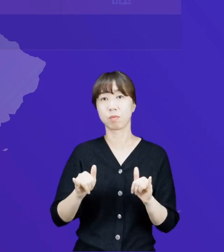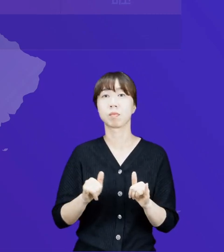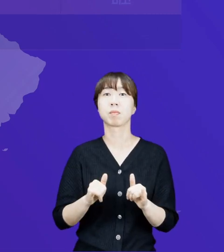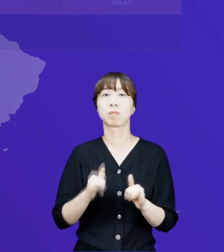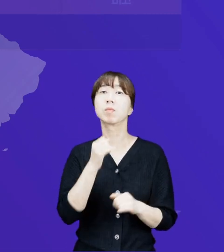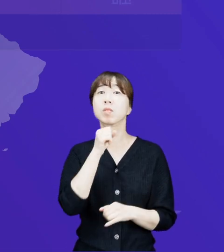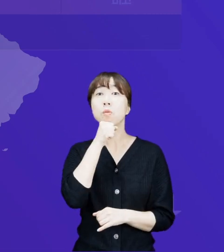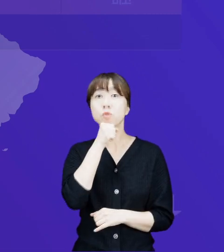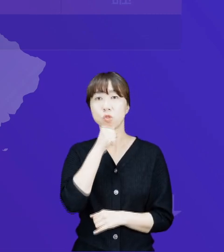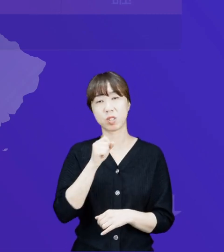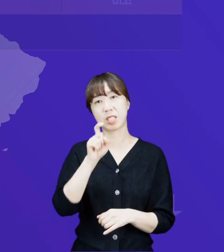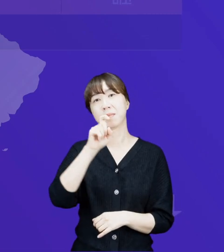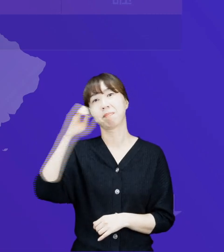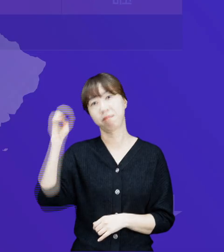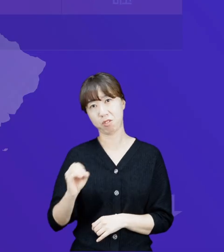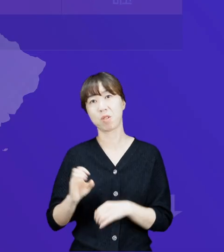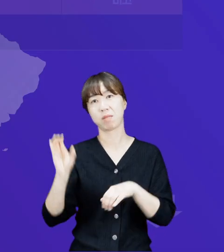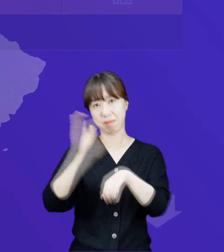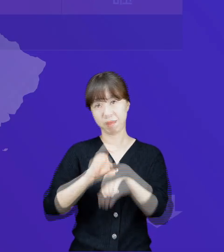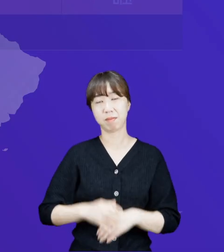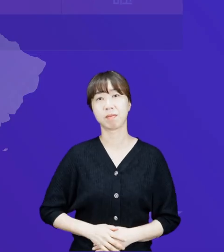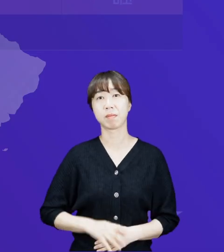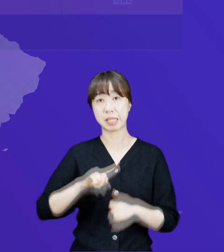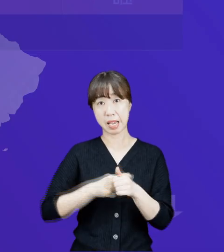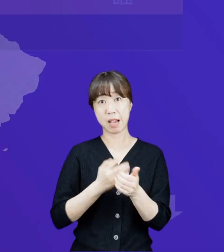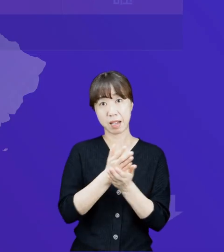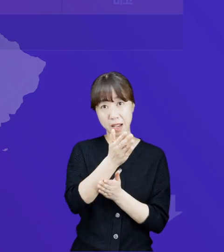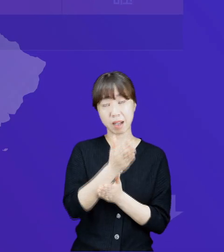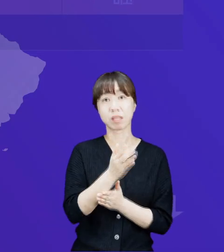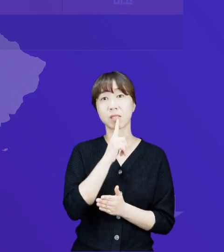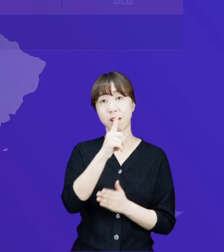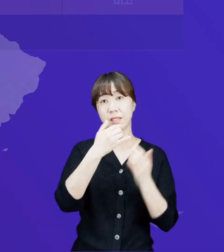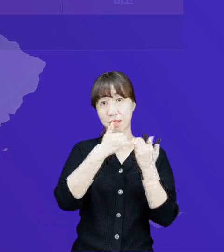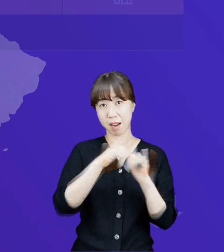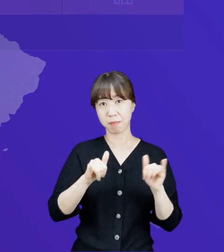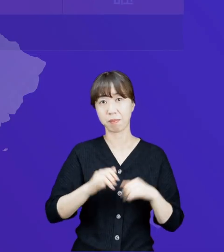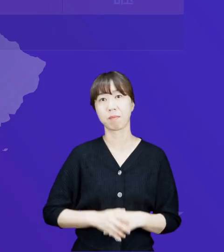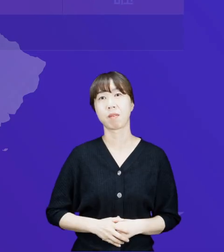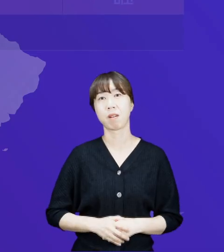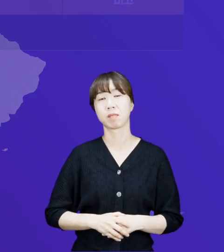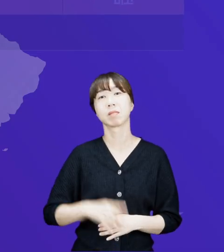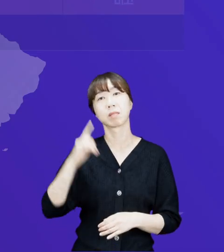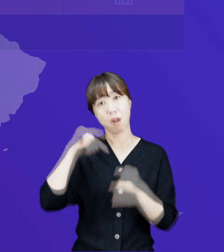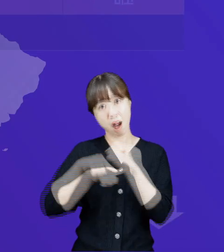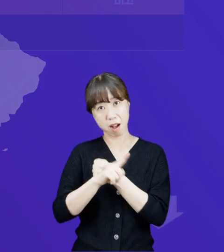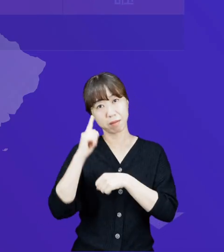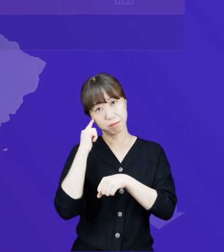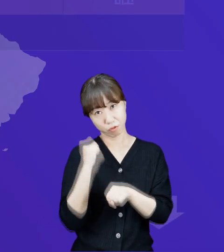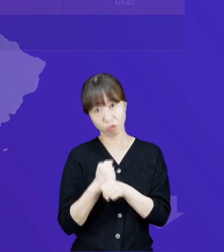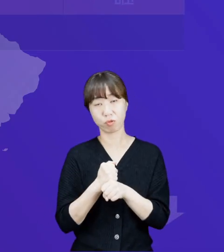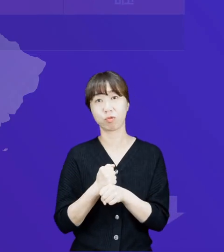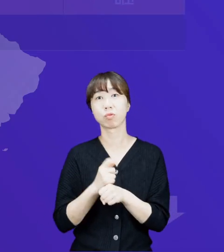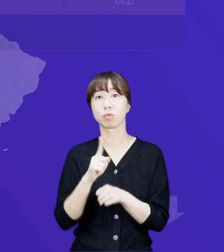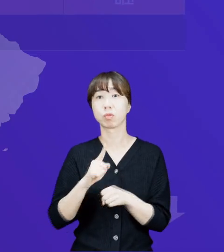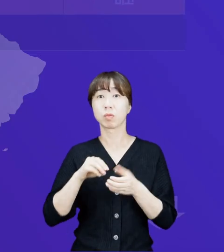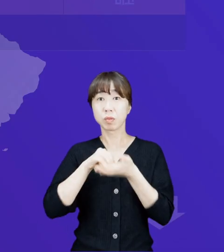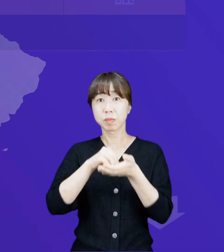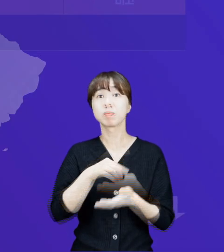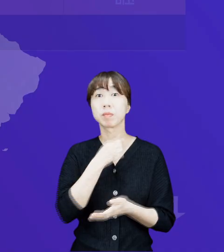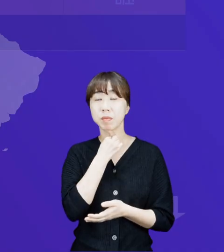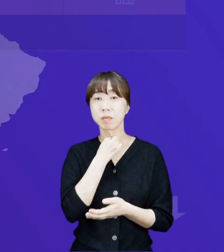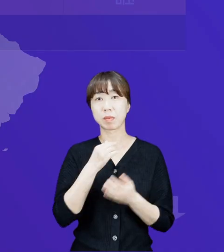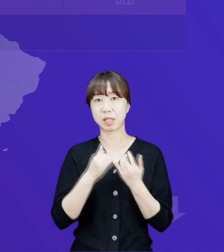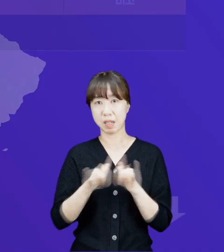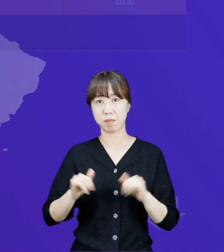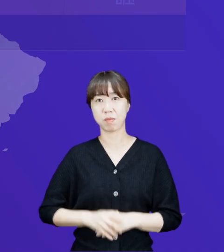10% 가산점을 부여하고 자연계열 지원자의 경우 과학탐구 응시자는 100분위 점수에서 5% 가산점을